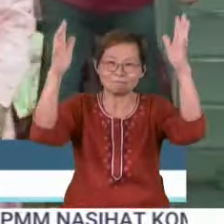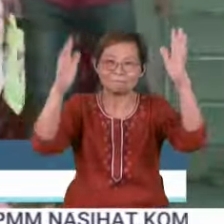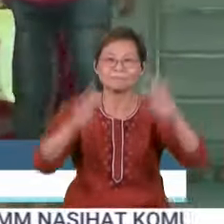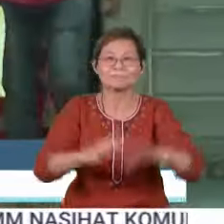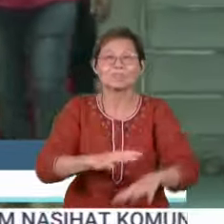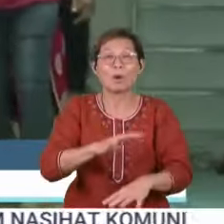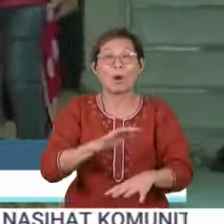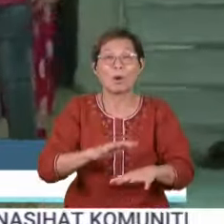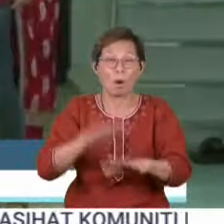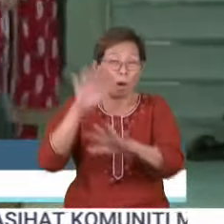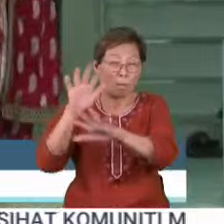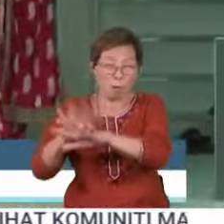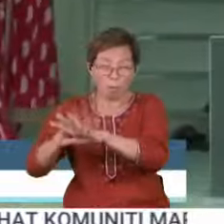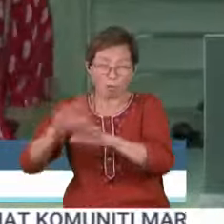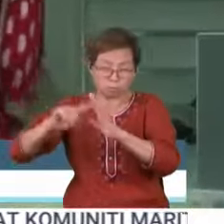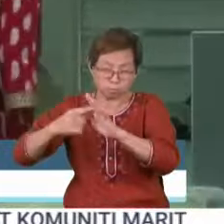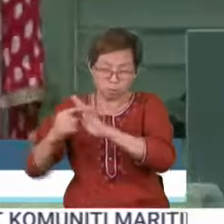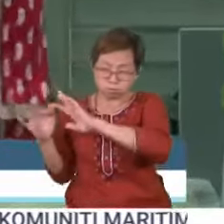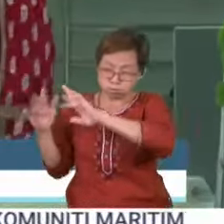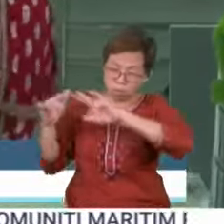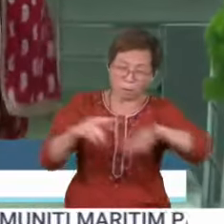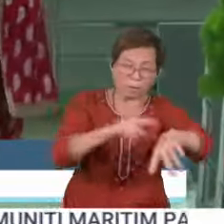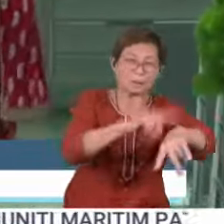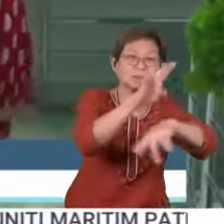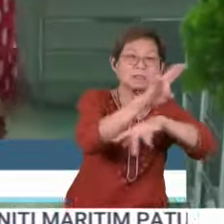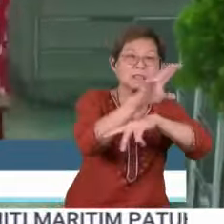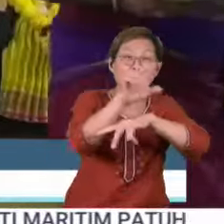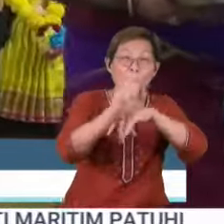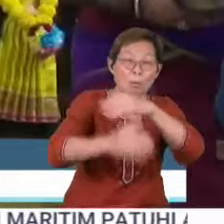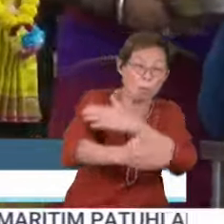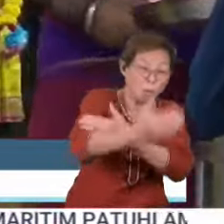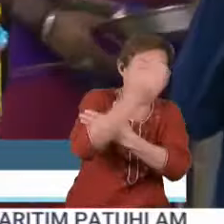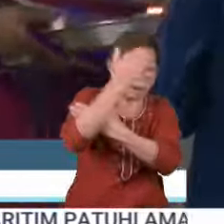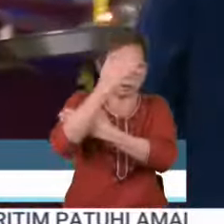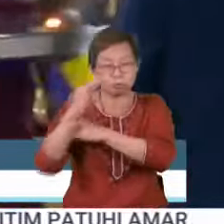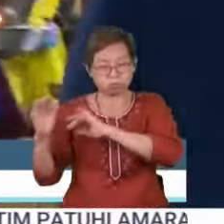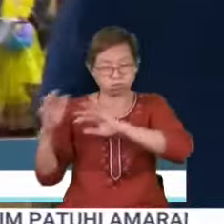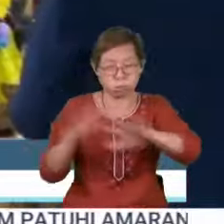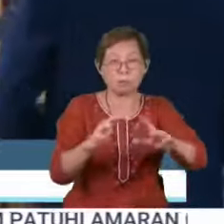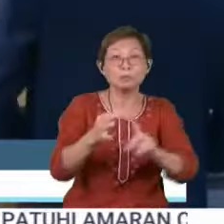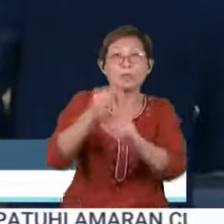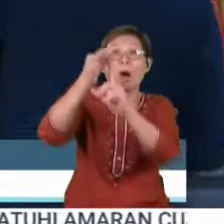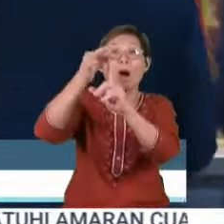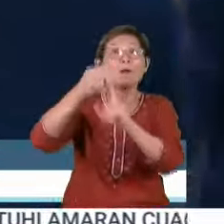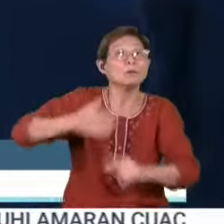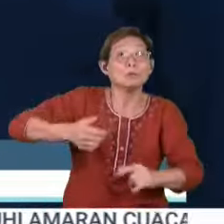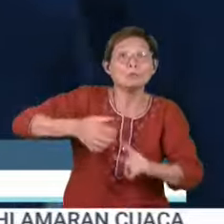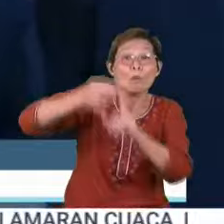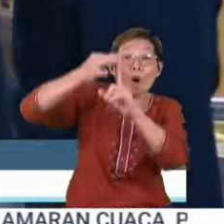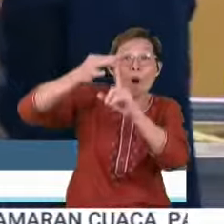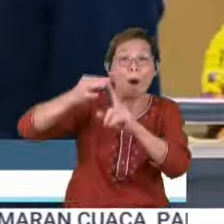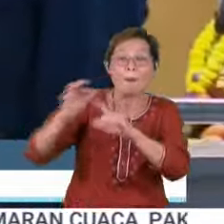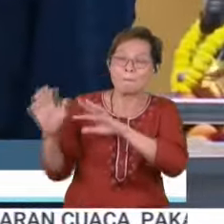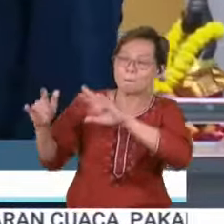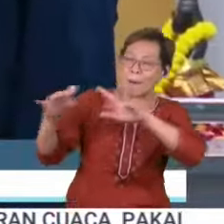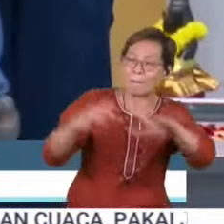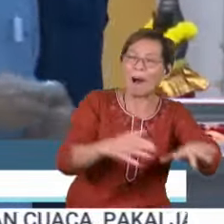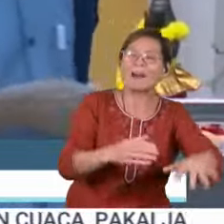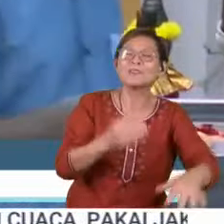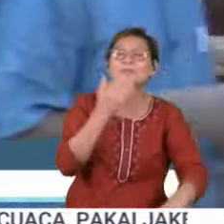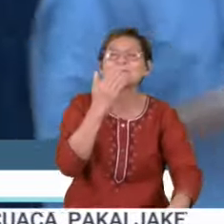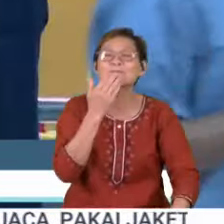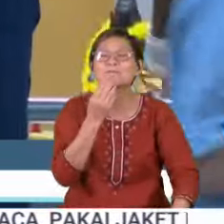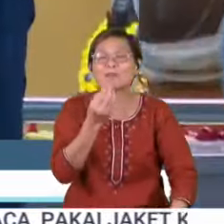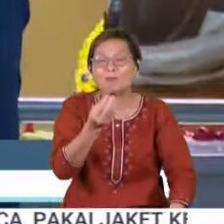Orang ramai mula memenuhi kuil sejak pukul 7.30 pagi. Lebih istimewa, pengunjung kuil turut disajikan